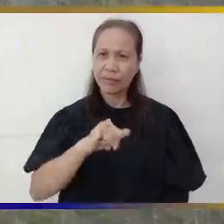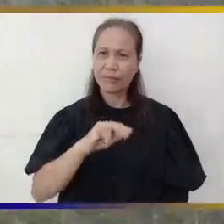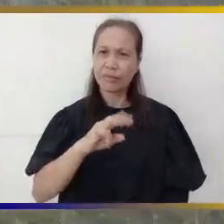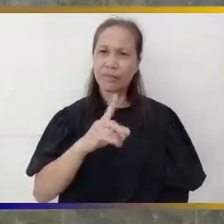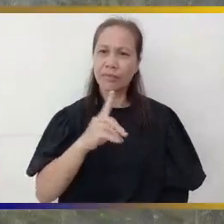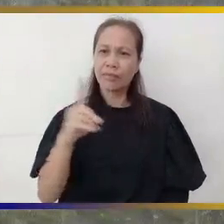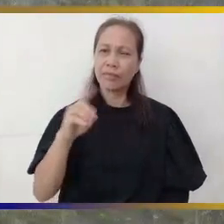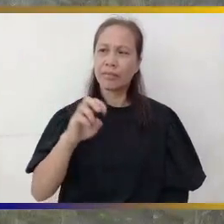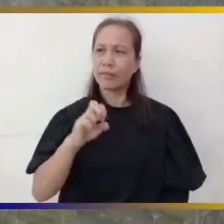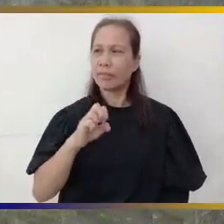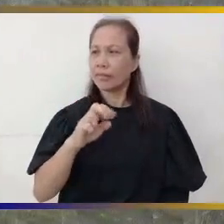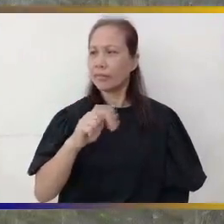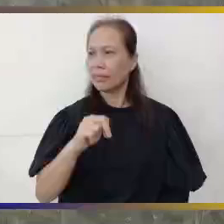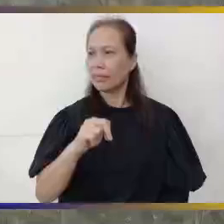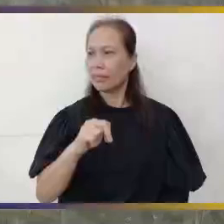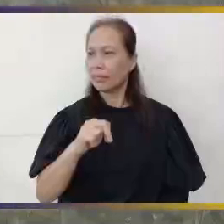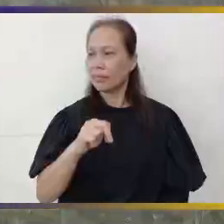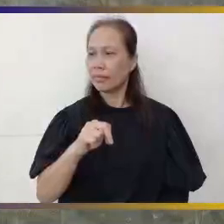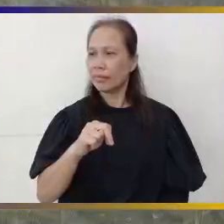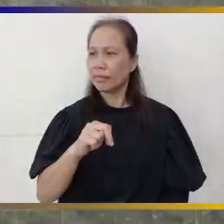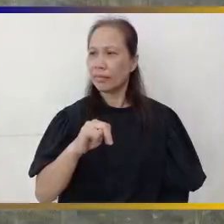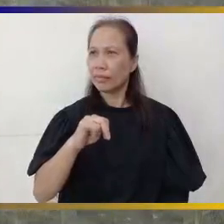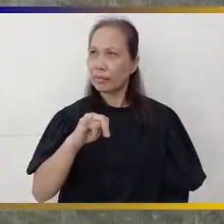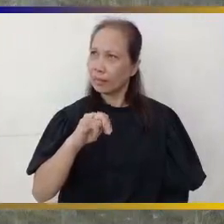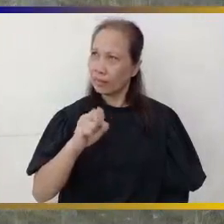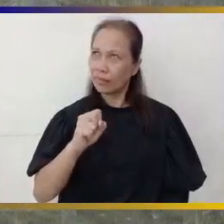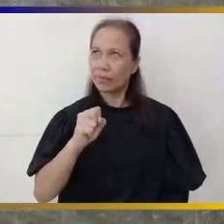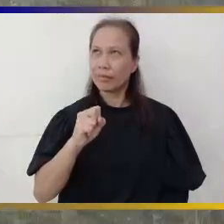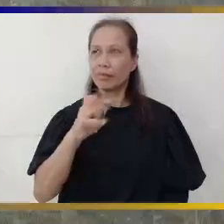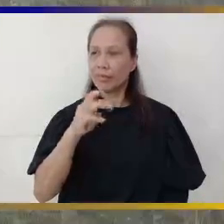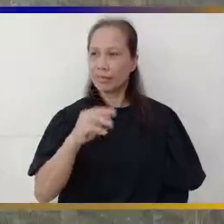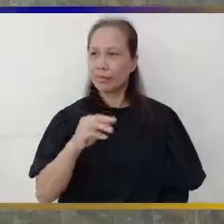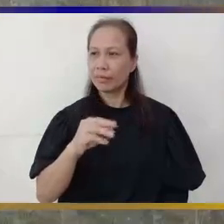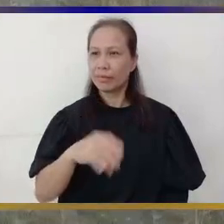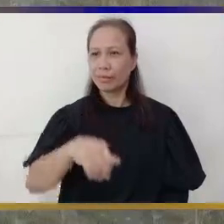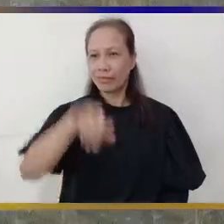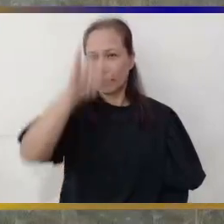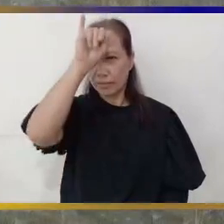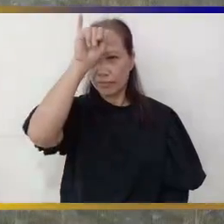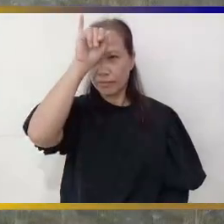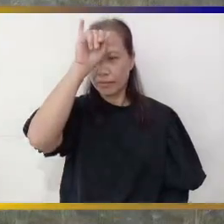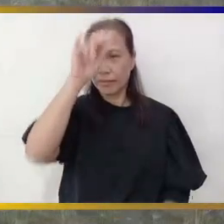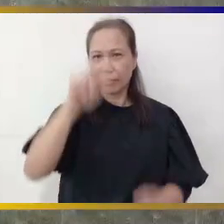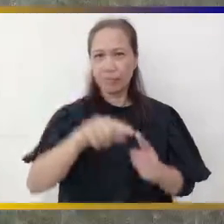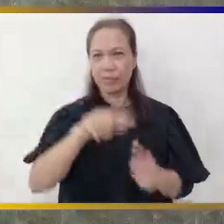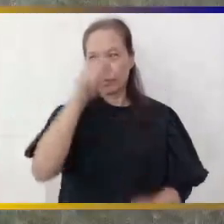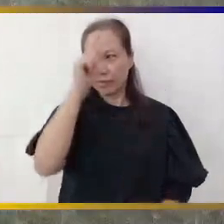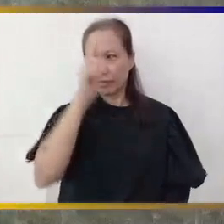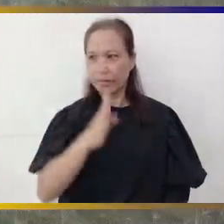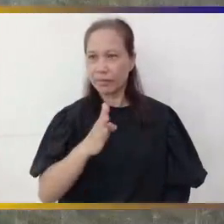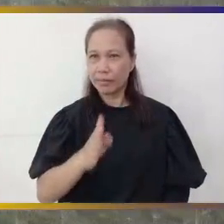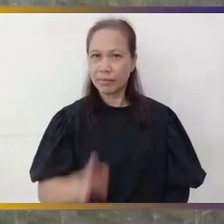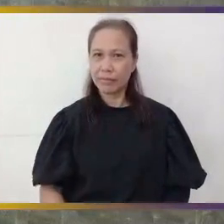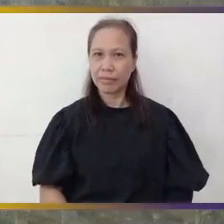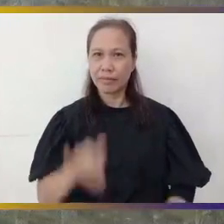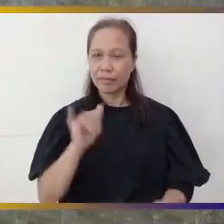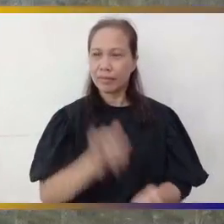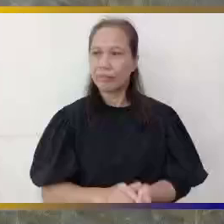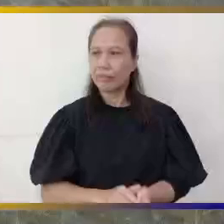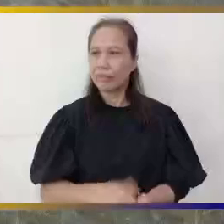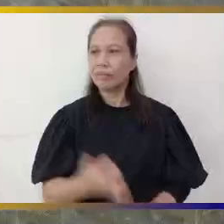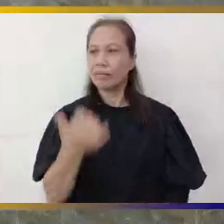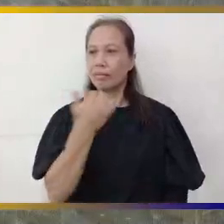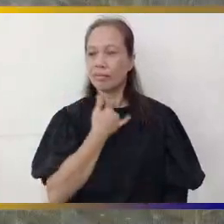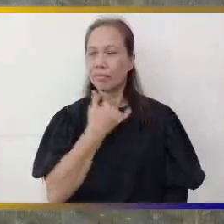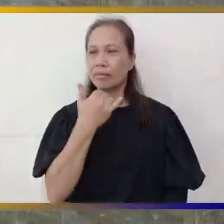ay pagiging pagano Okay ignorante sa Diyos okay yan ho ang maling